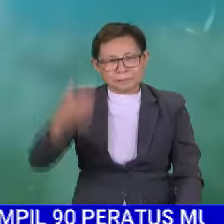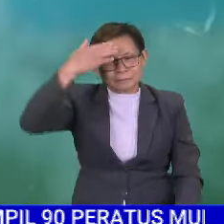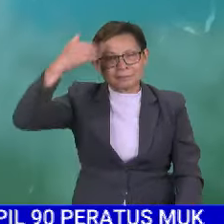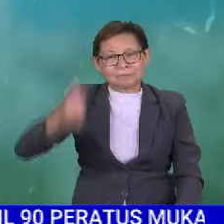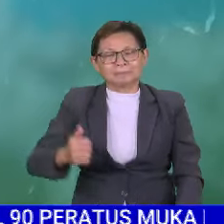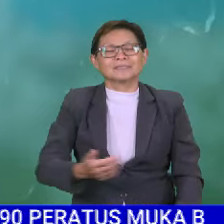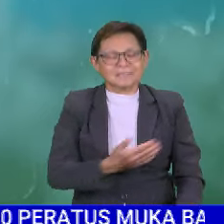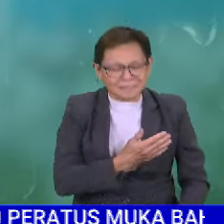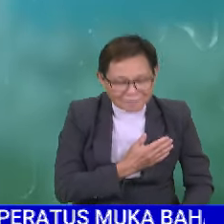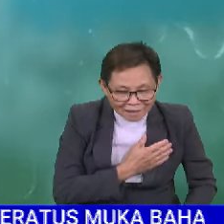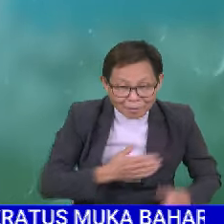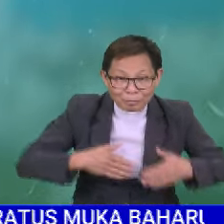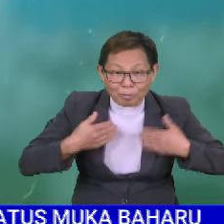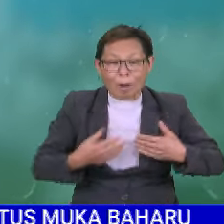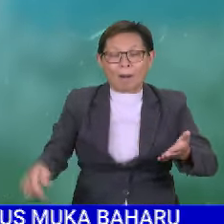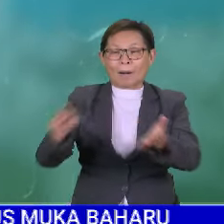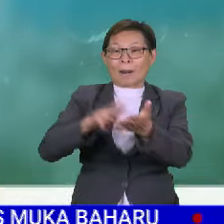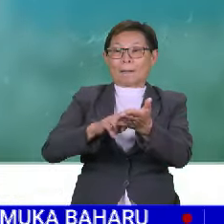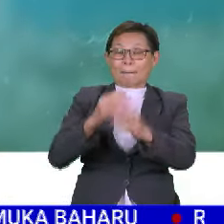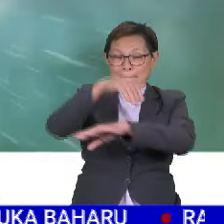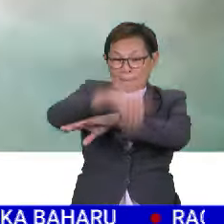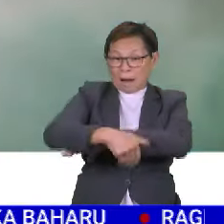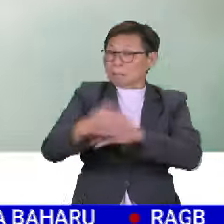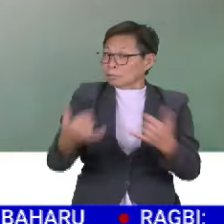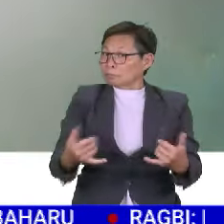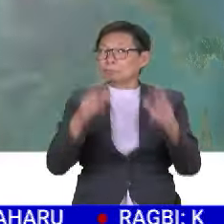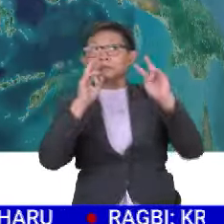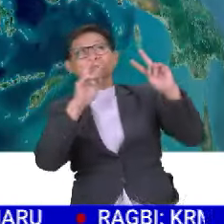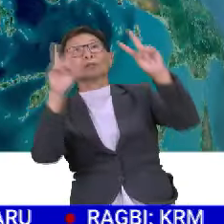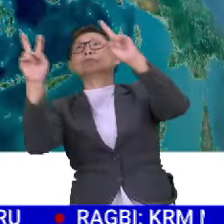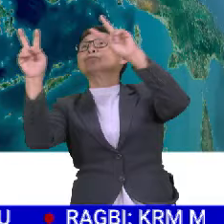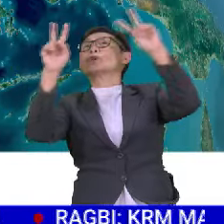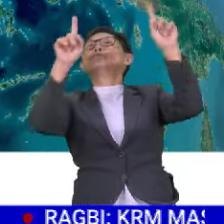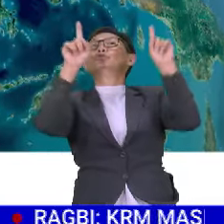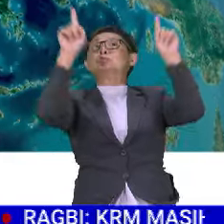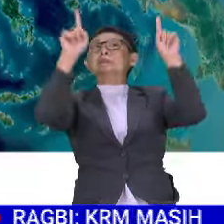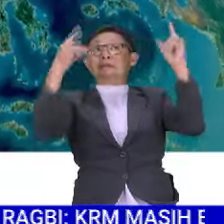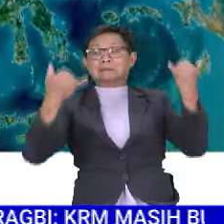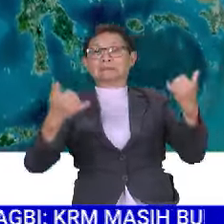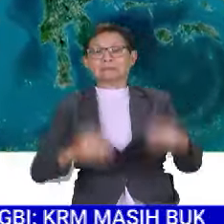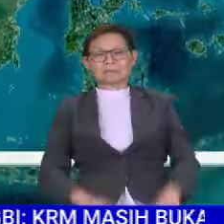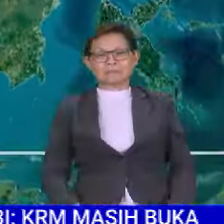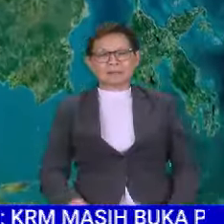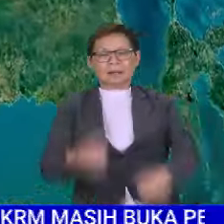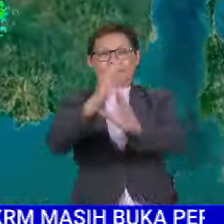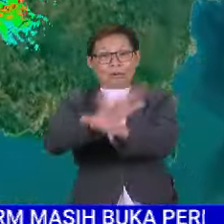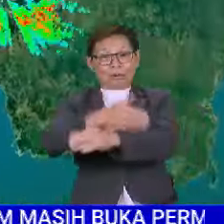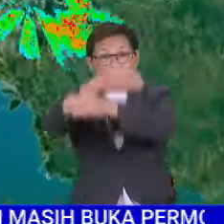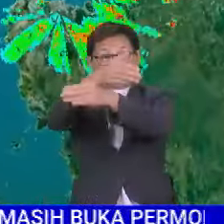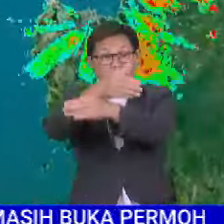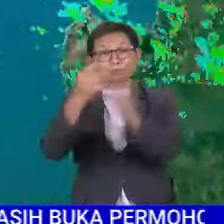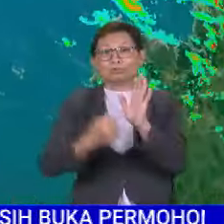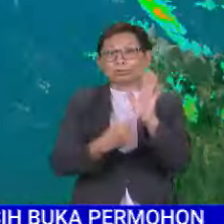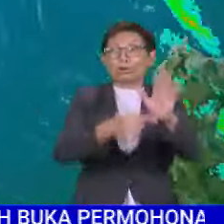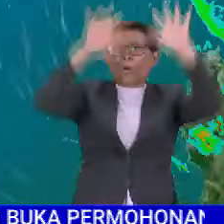Assalamualaikum dan salam sejahtera. Kita mulakan laporan pada malam ini dengan melihat keadaan cuaca semasa. Imej Gemar Radar menunjukkan keadaan